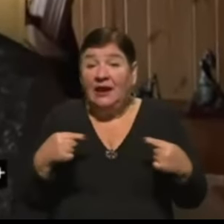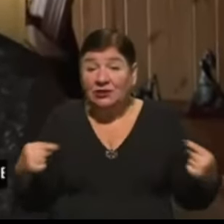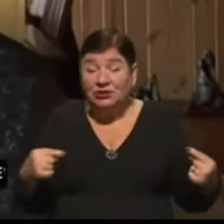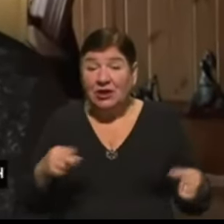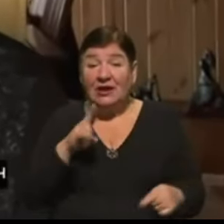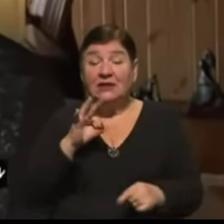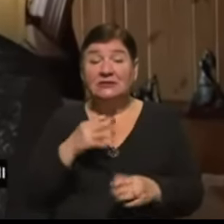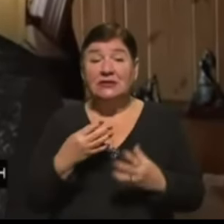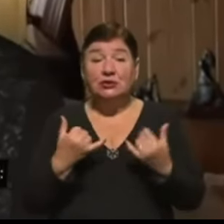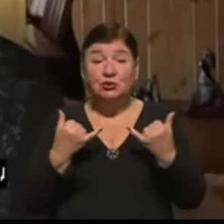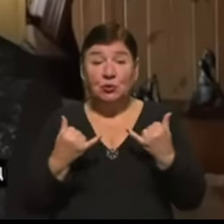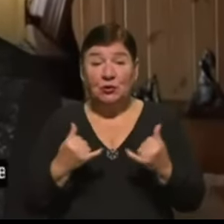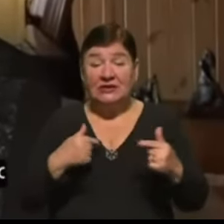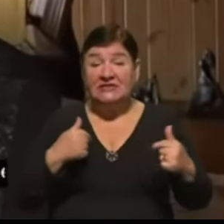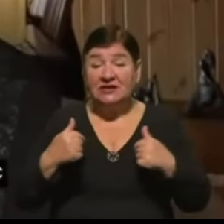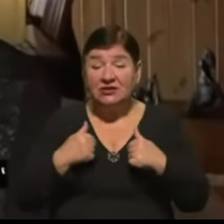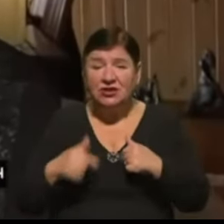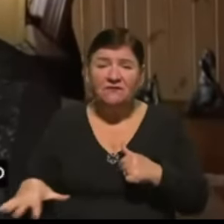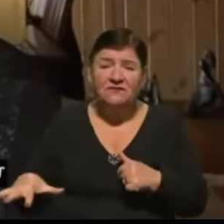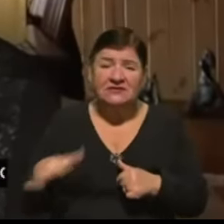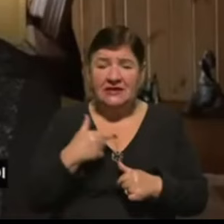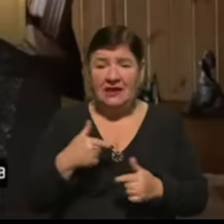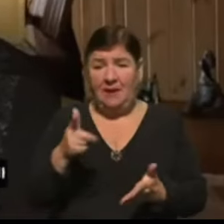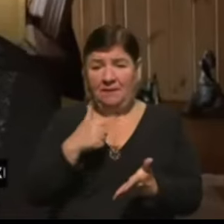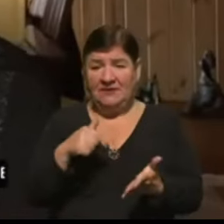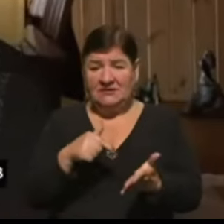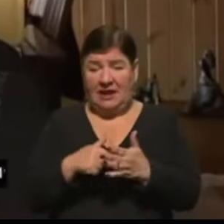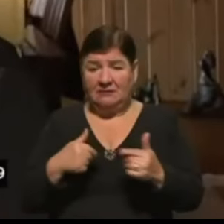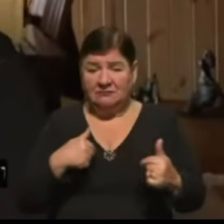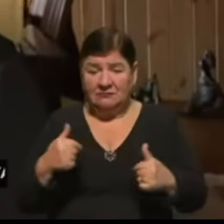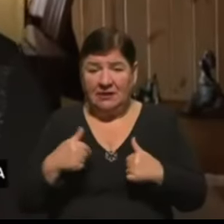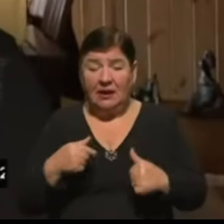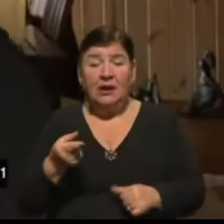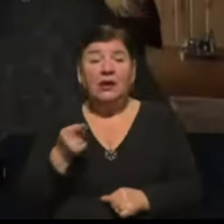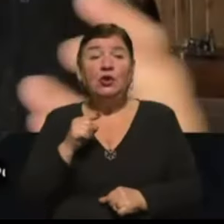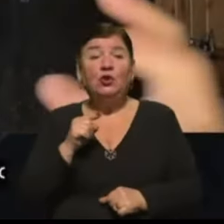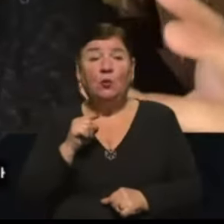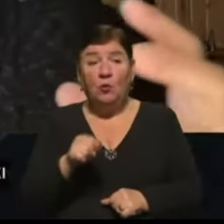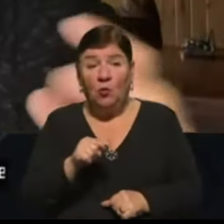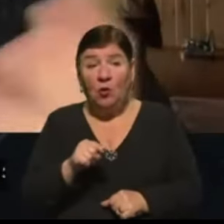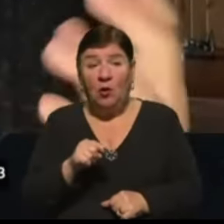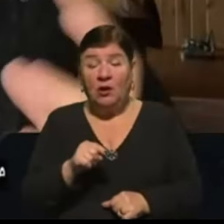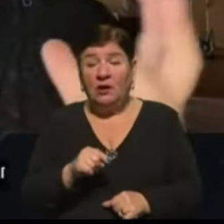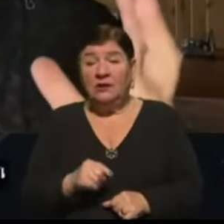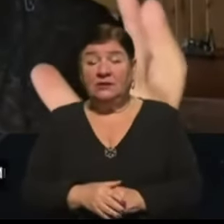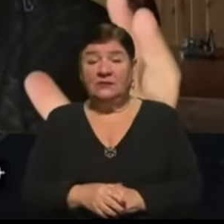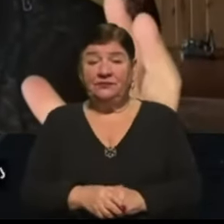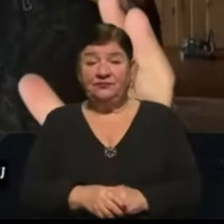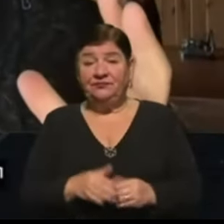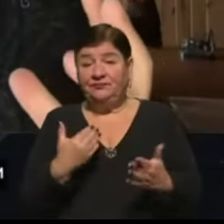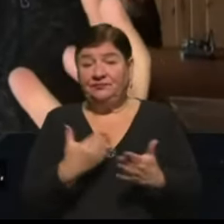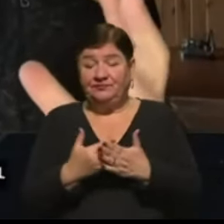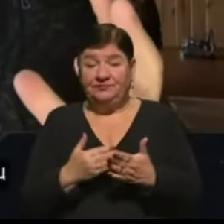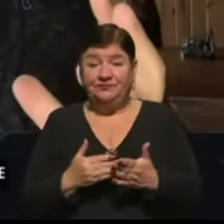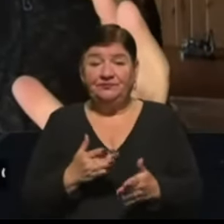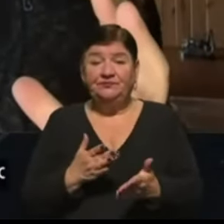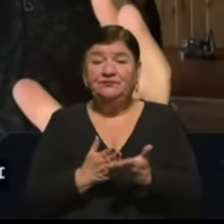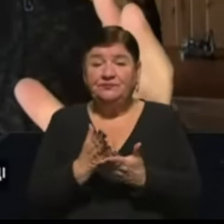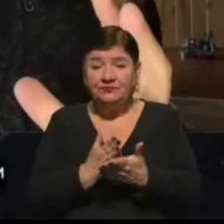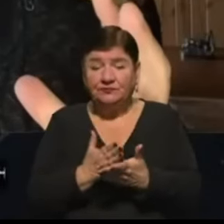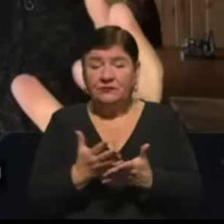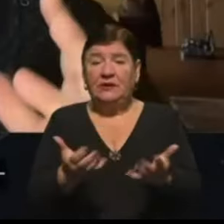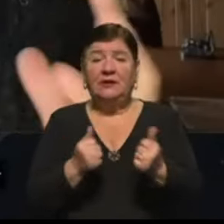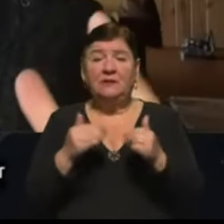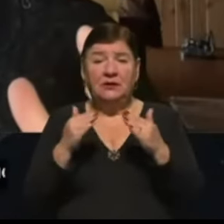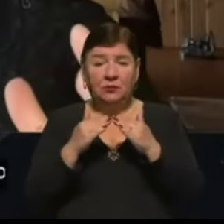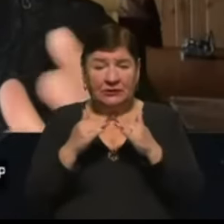це сьогодні страждають всі без виключення міста. І тому от по кожній, ну, банальна послуга утримання